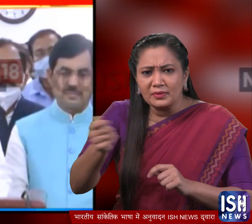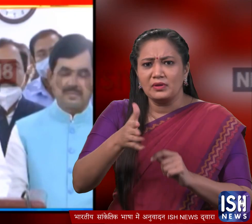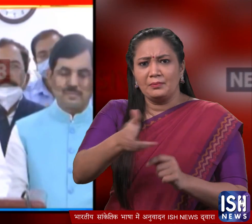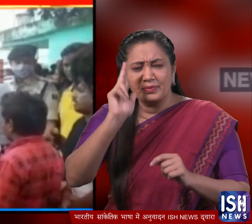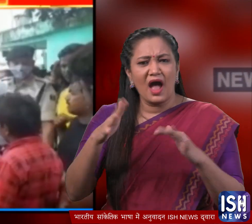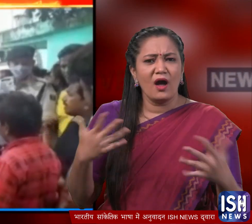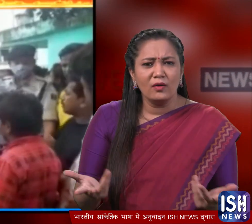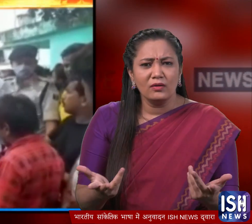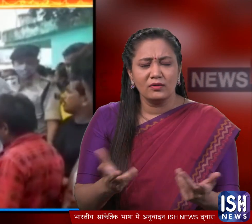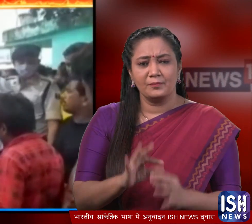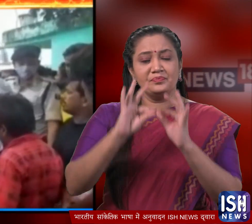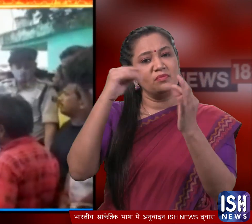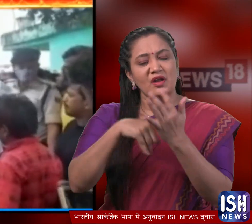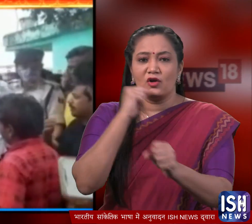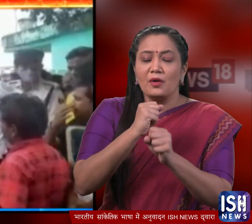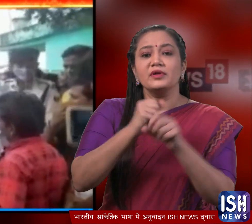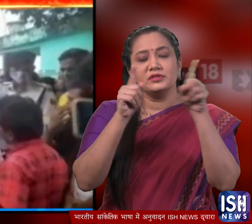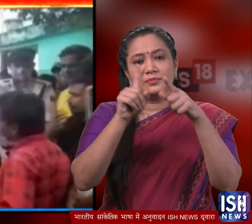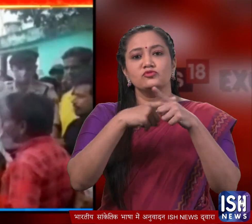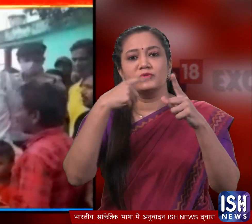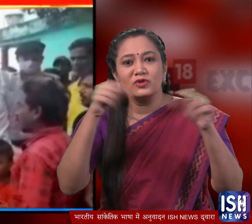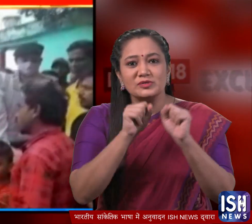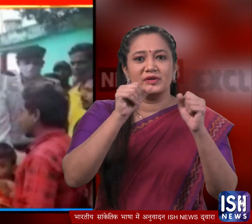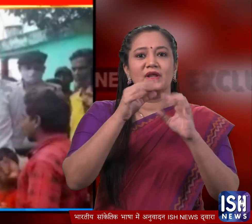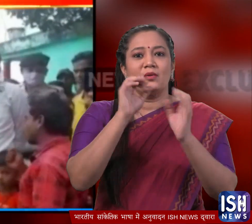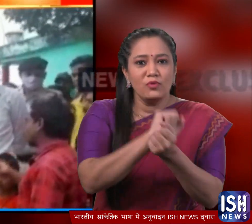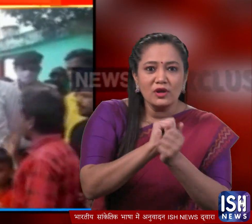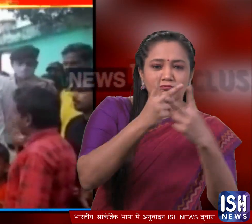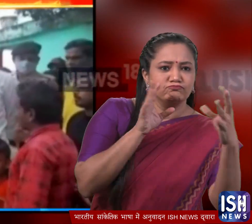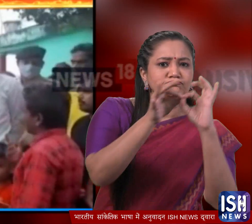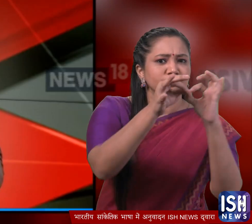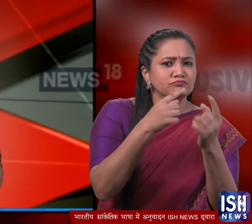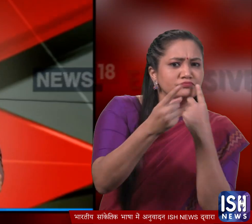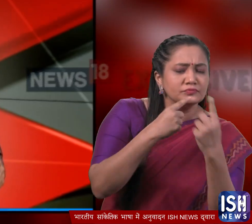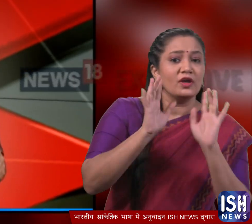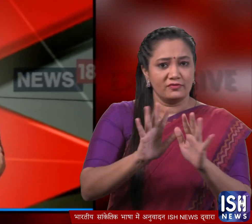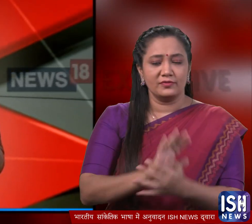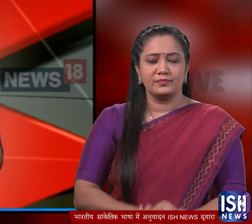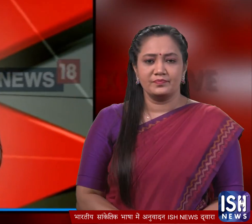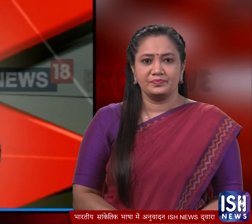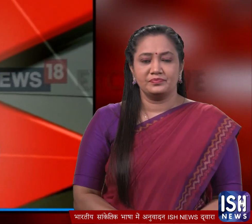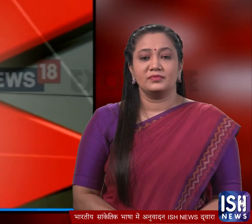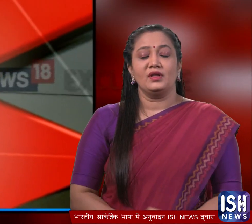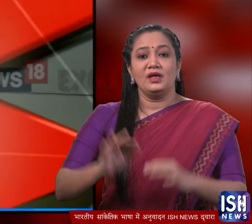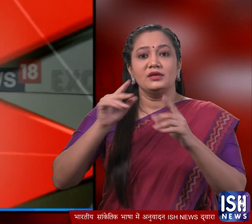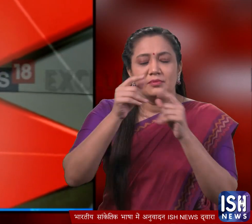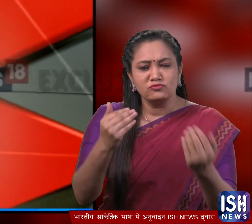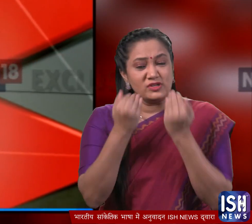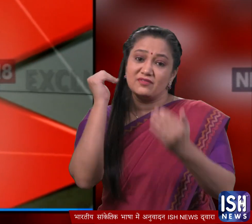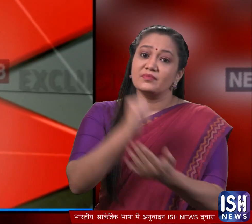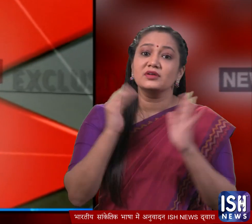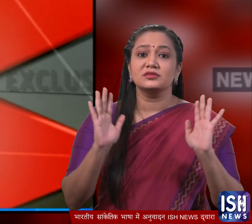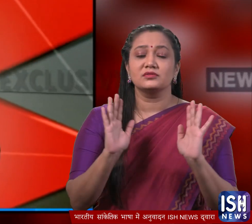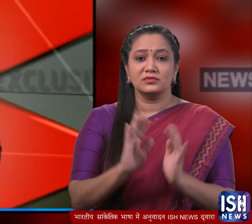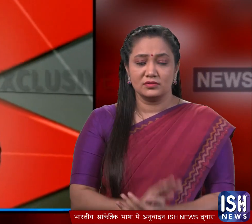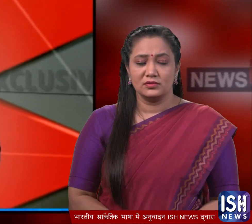कुछ हो रहा है। बिहार सरकार भी अब जम्मू कश्मीर की एजेंसियों के लगातार संपर्क में है और बिहार से जम्मू कश्मीर पहुंचे नागरिकों की सुरक्षा की मांग कर